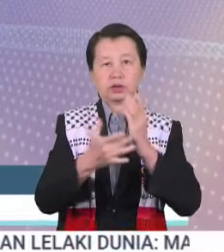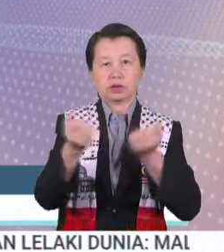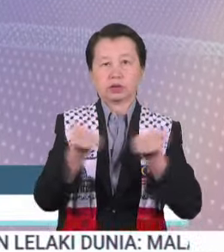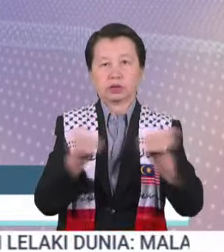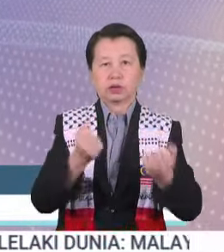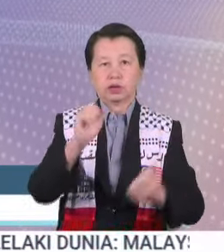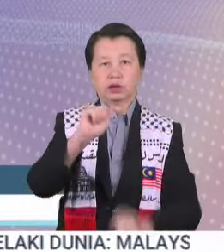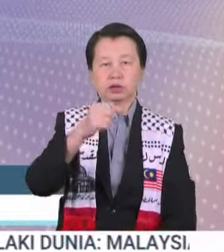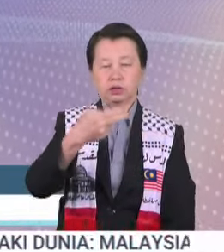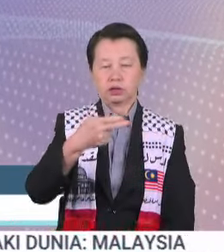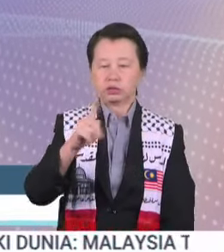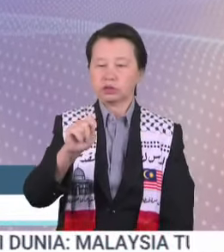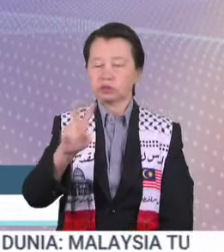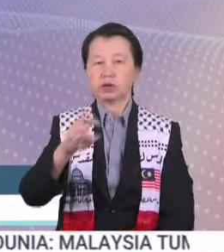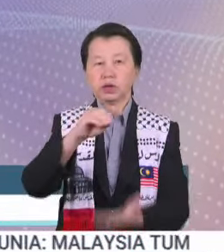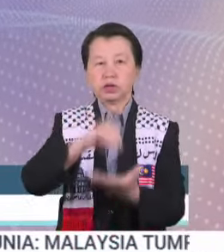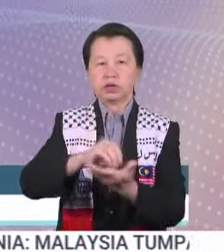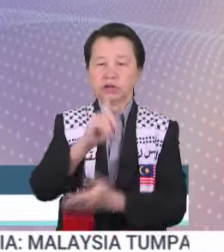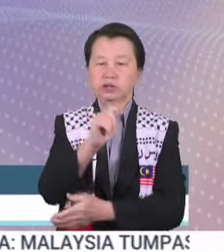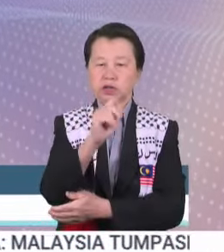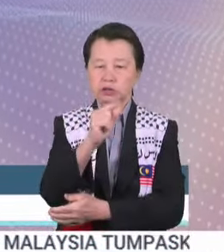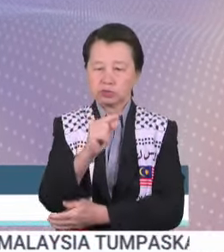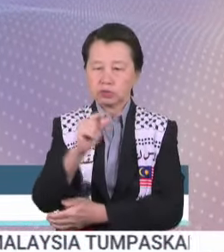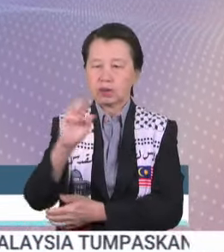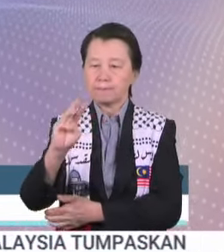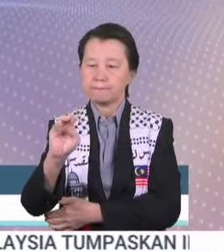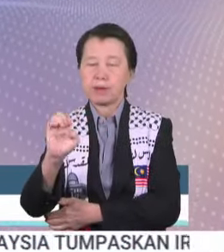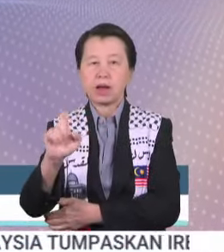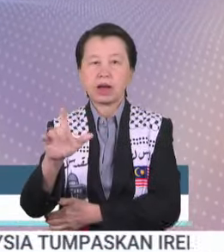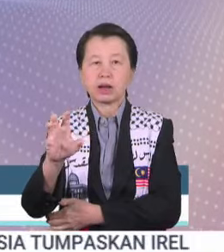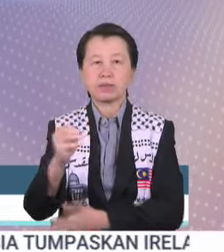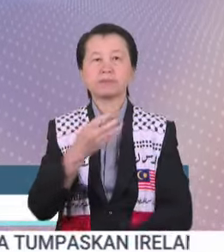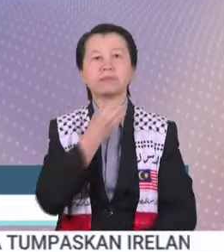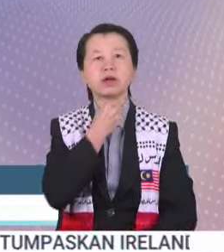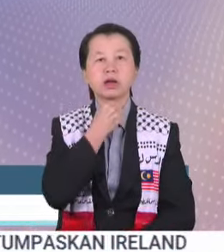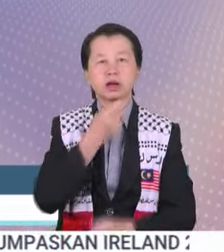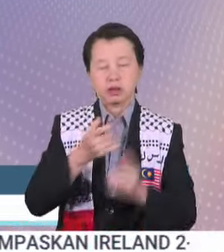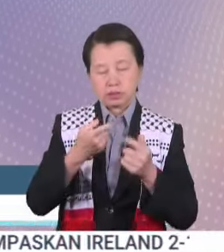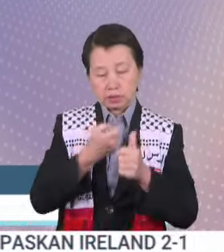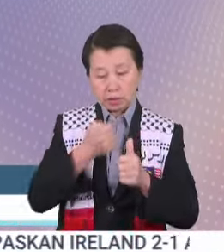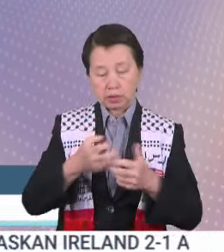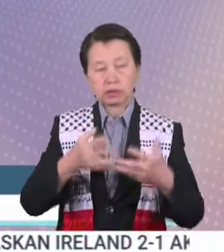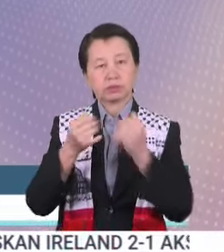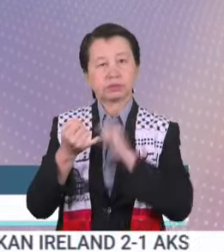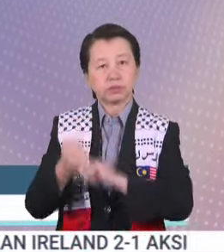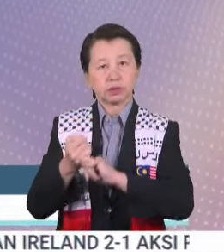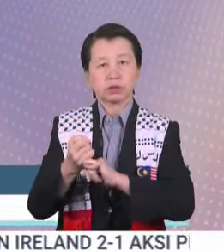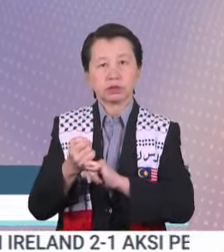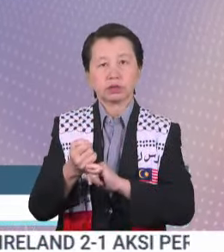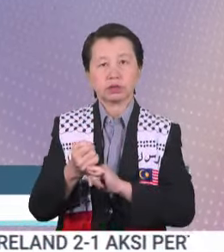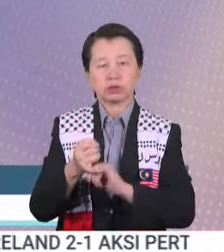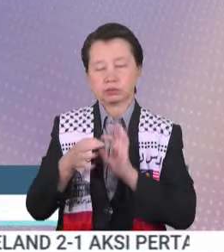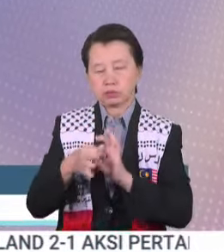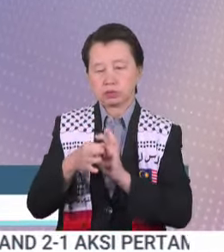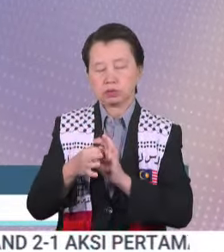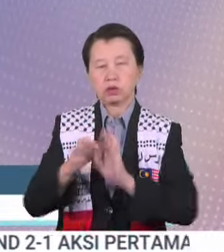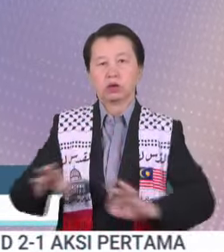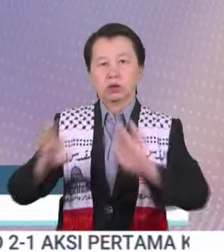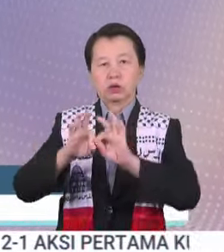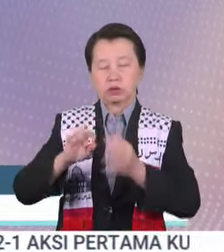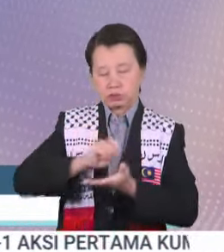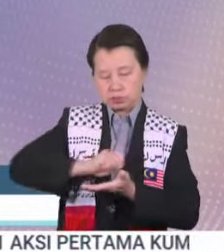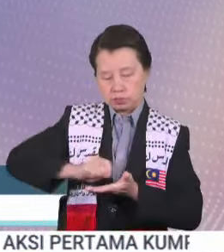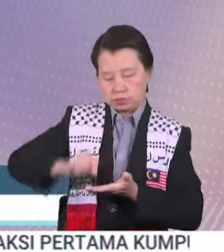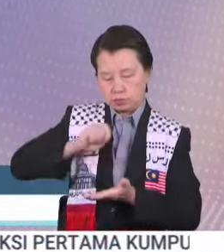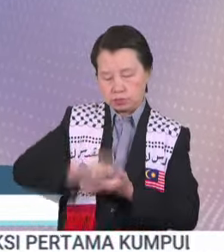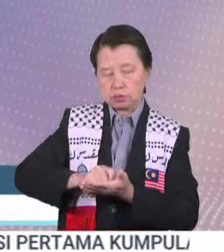ah TV di Tanjung Malim perak ia susulan daripada perjanjian kerjasama utama yang ditandatangani pada